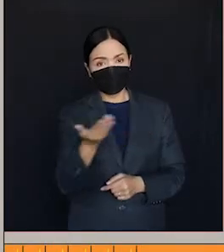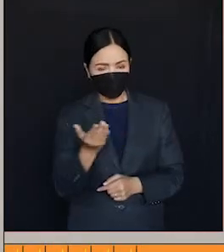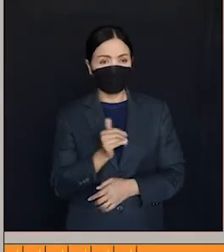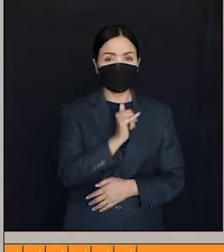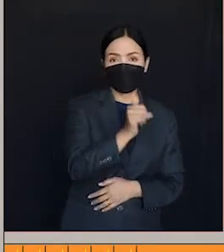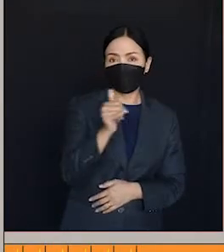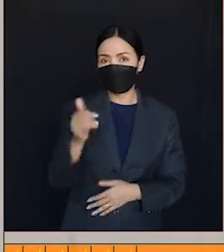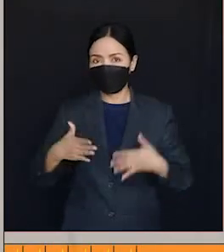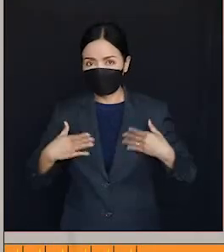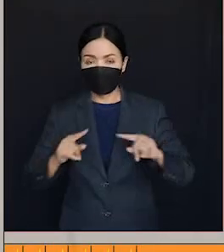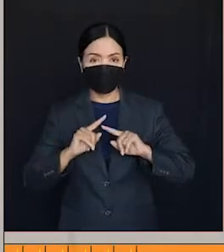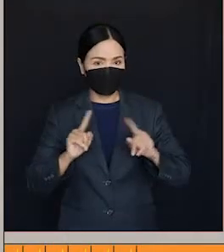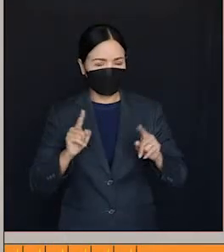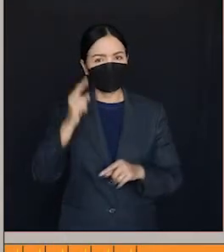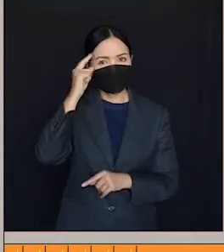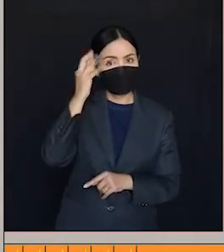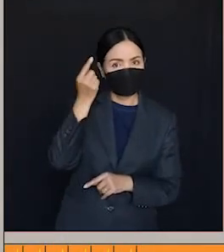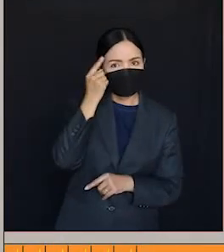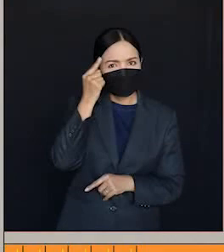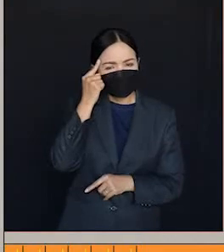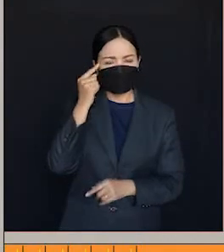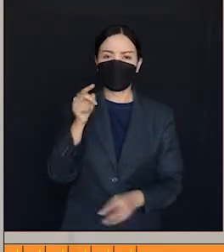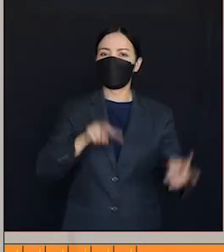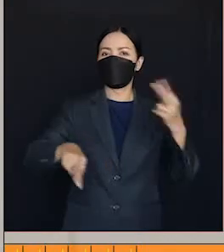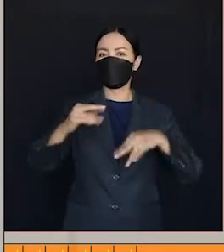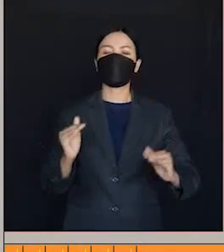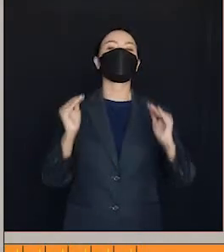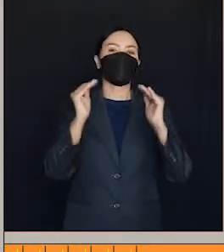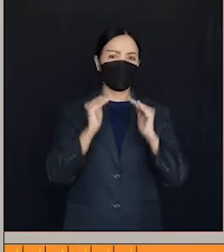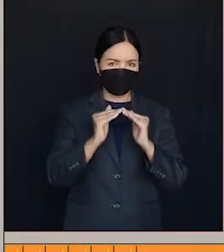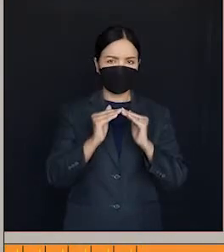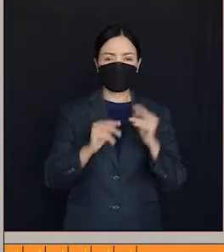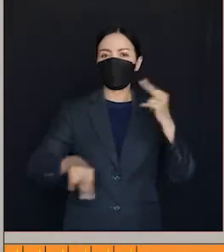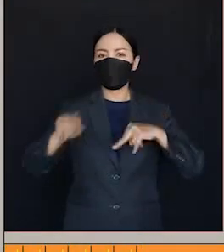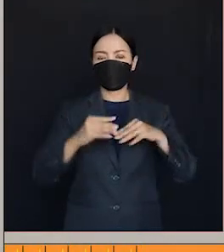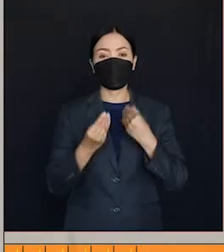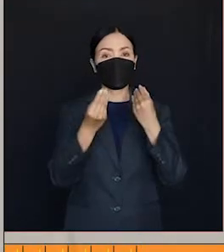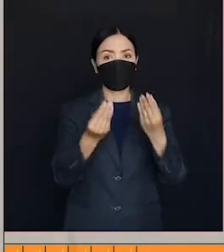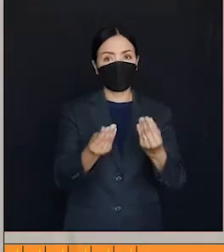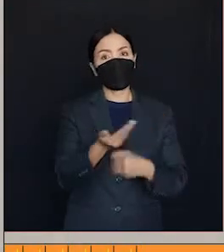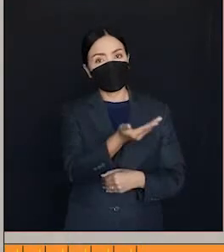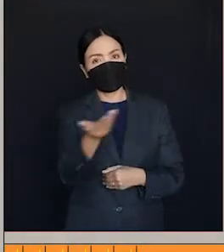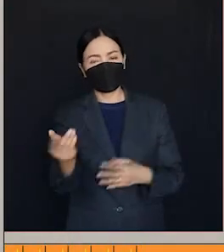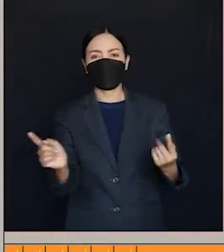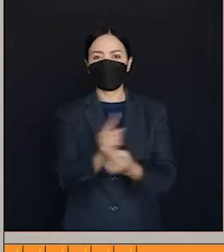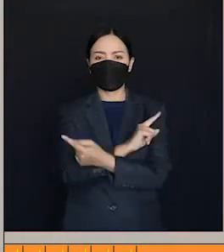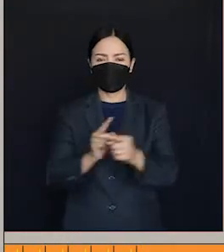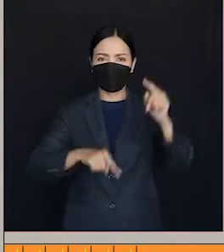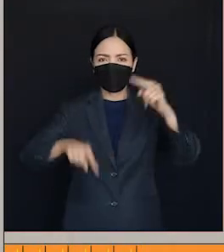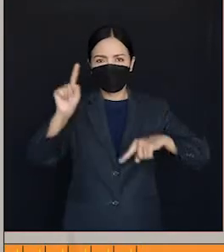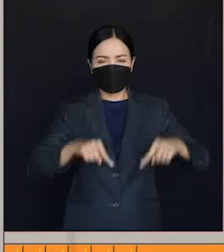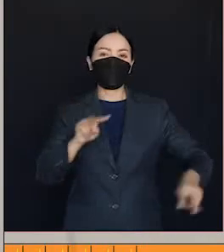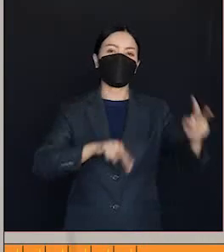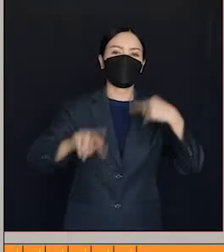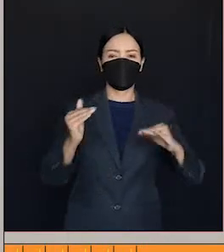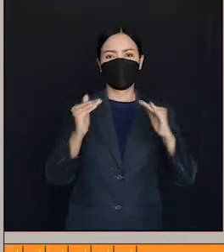างได้สะดวกสบายแต่ว่าเป็นแนวคิดในการคุ้มครองสิทธิ์นะคะคุ้มครองให้กับคนที่อยู่ในสังคมที่มีความหลากหล